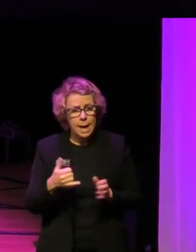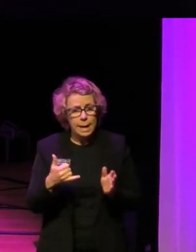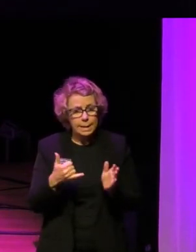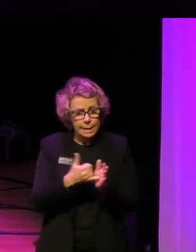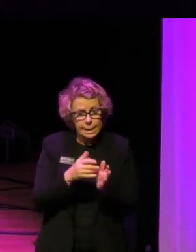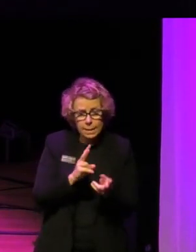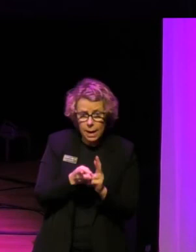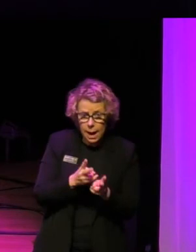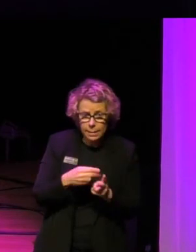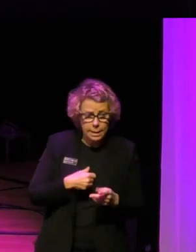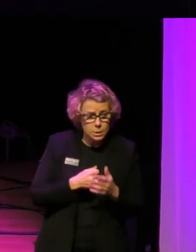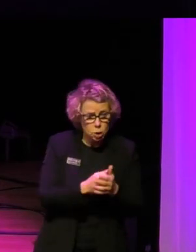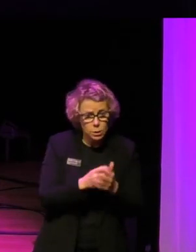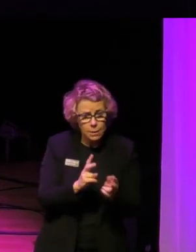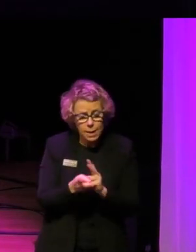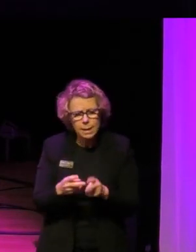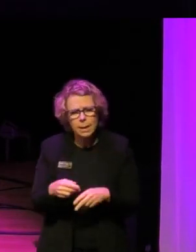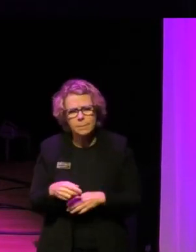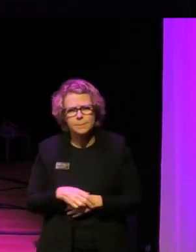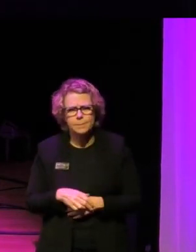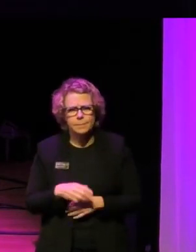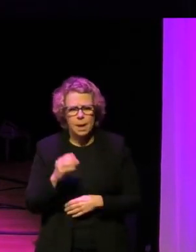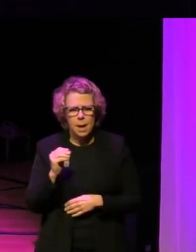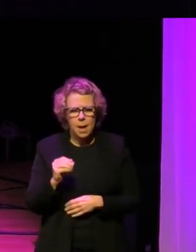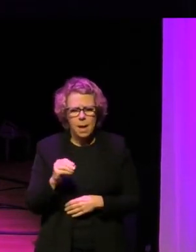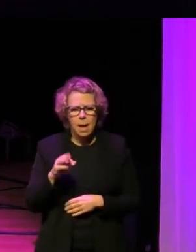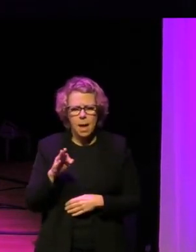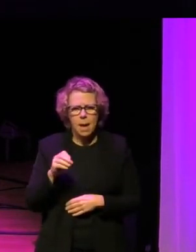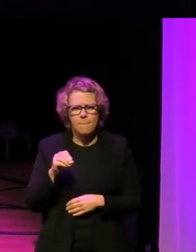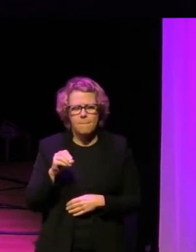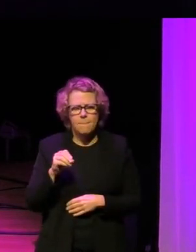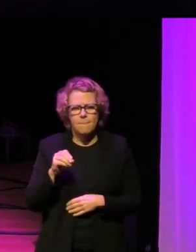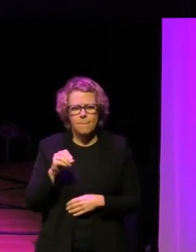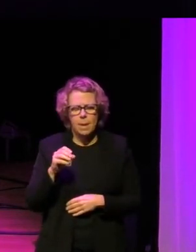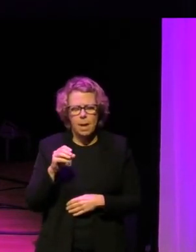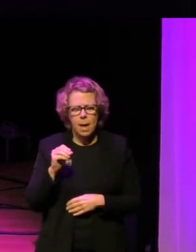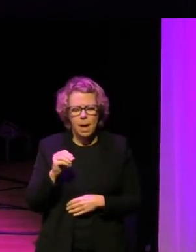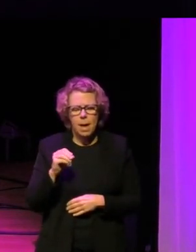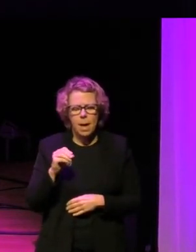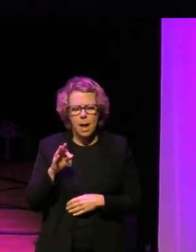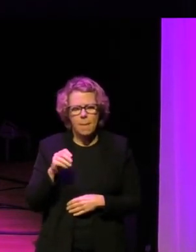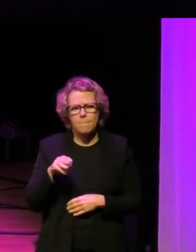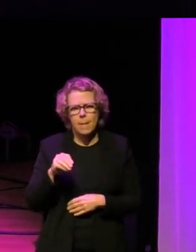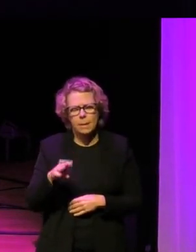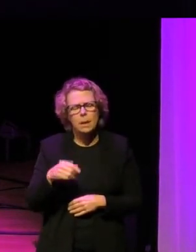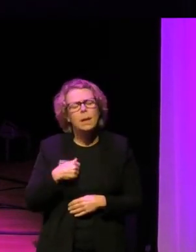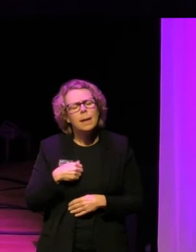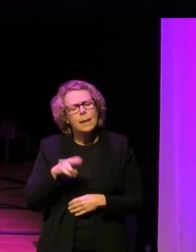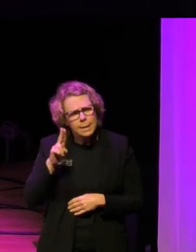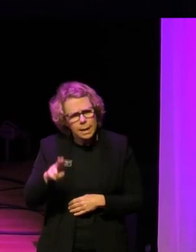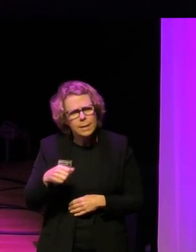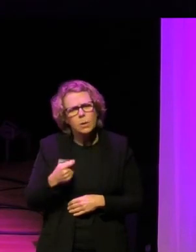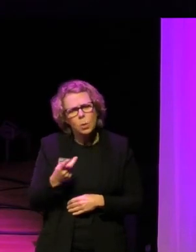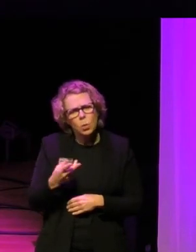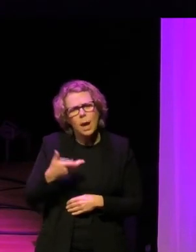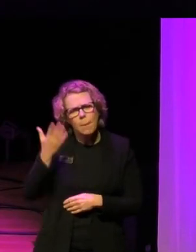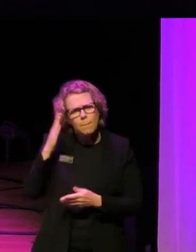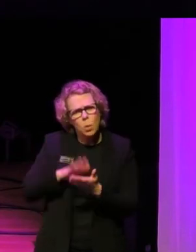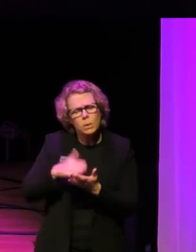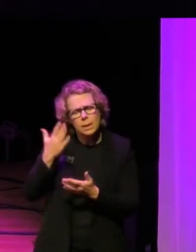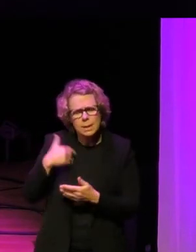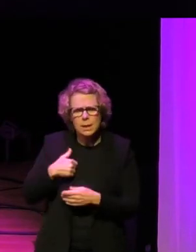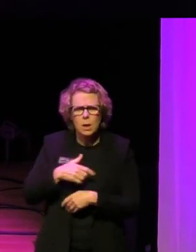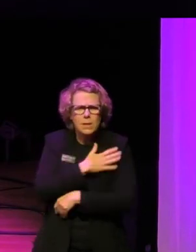Är det i varandra som du beskrev? Eller hur? Men egentligen, alltså, om jag skulle säga, jag var en svag person för några månader sedan.